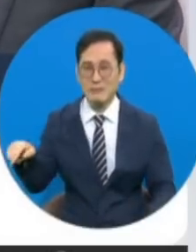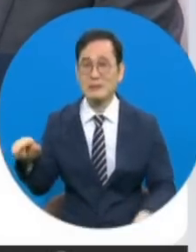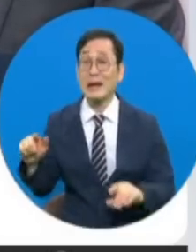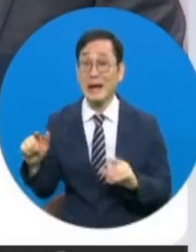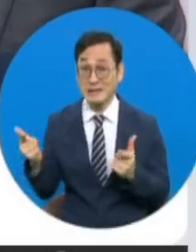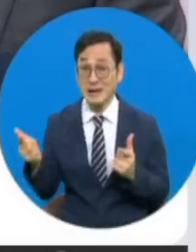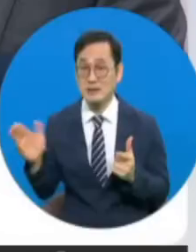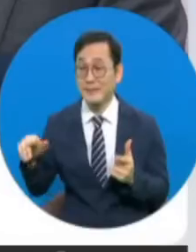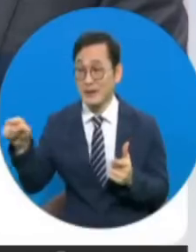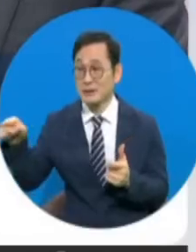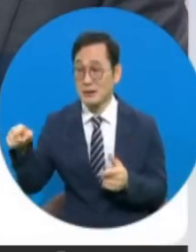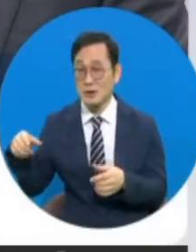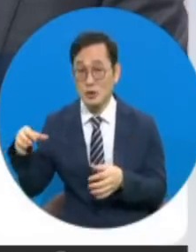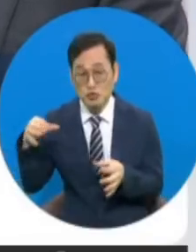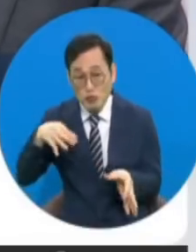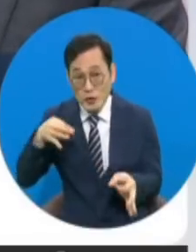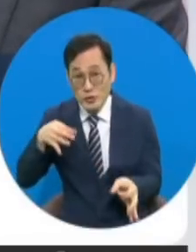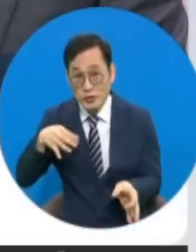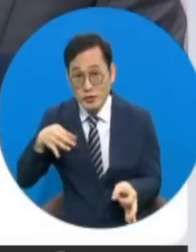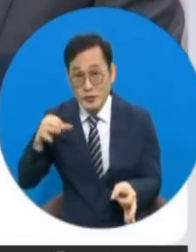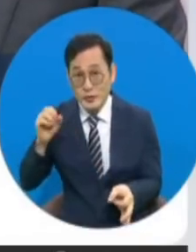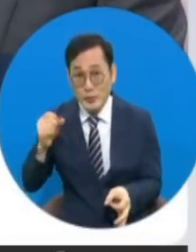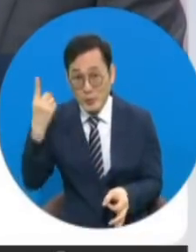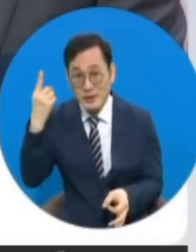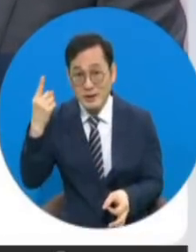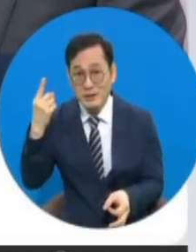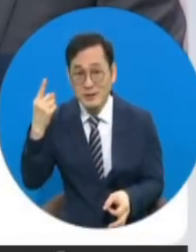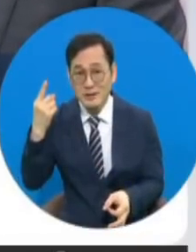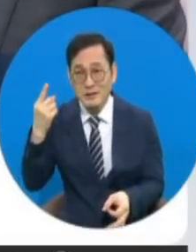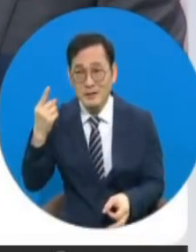너무 저거 자체만 가지고 오히려